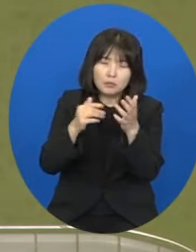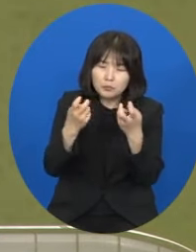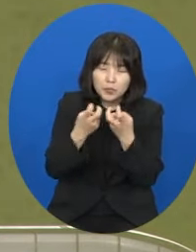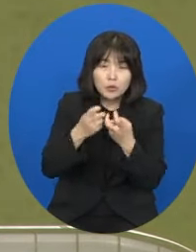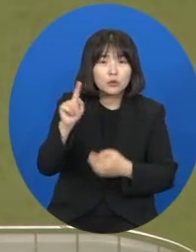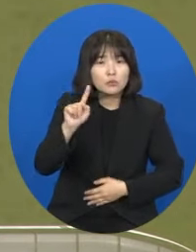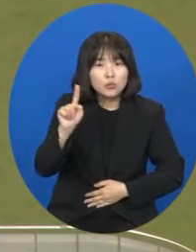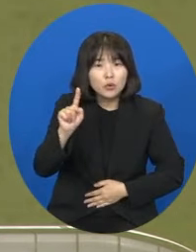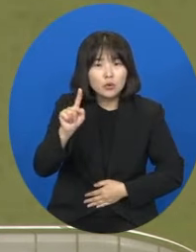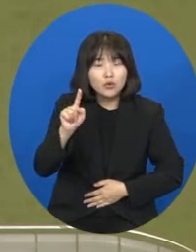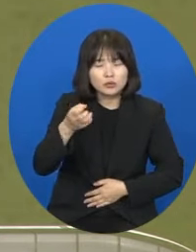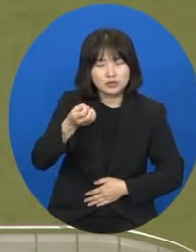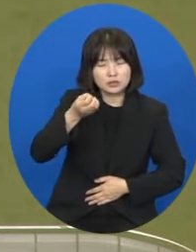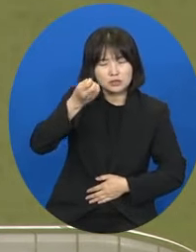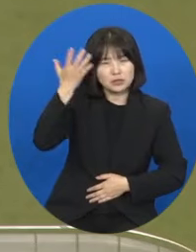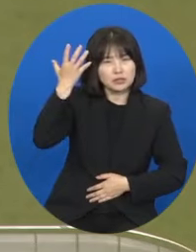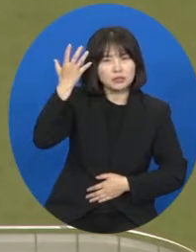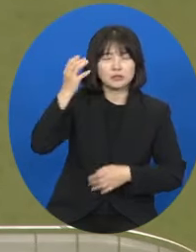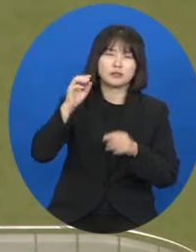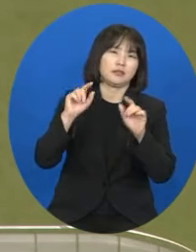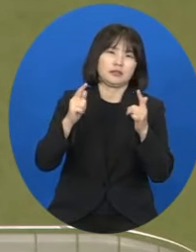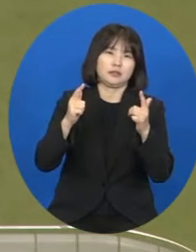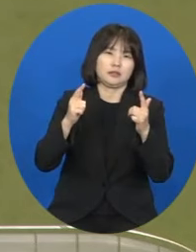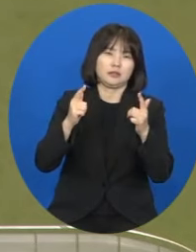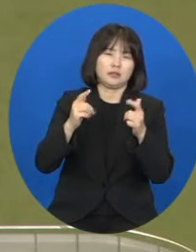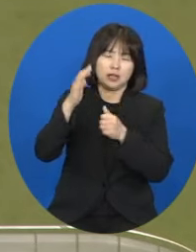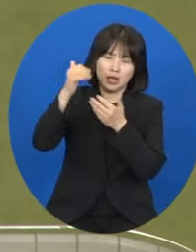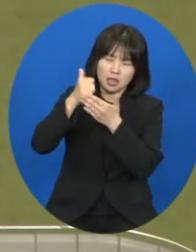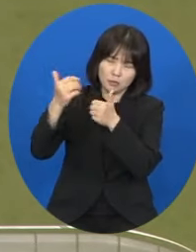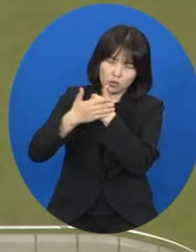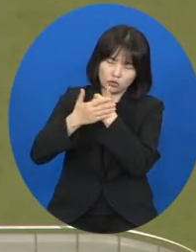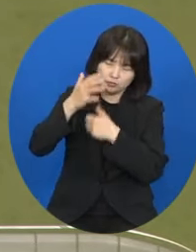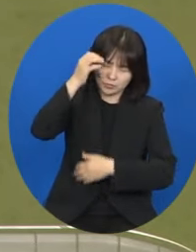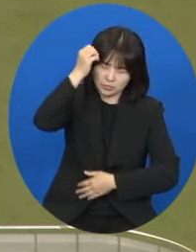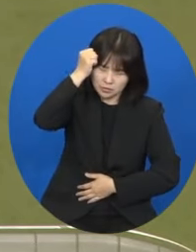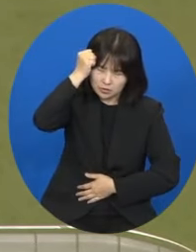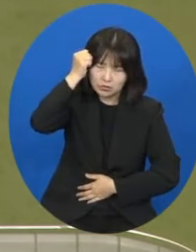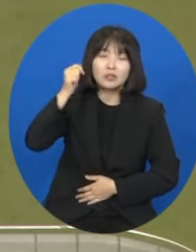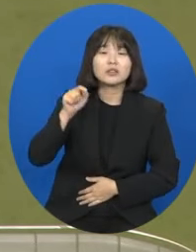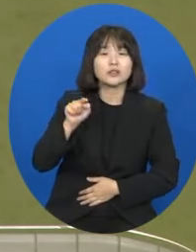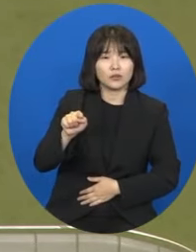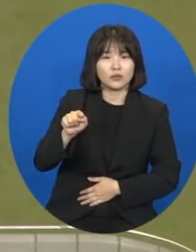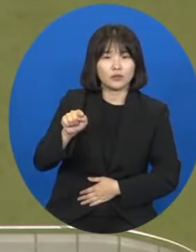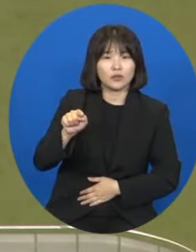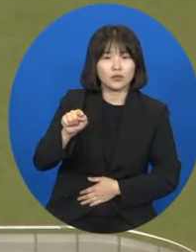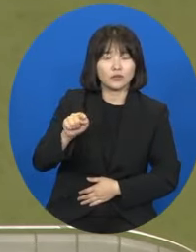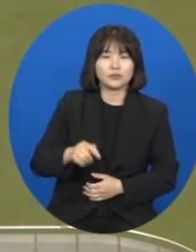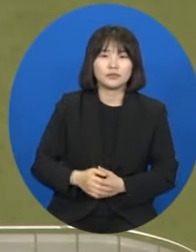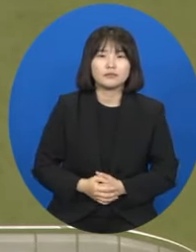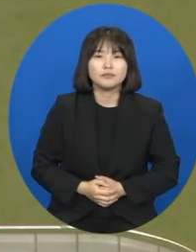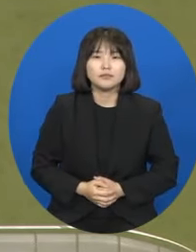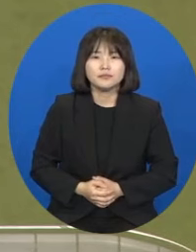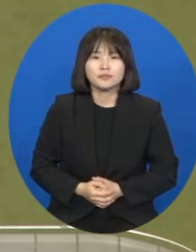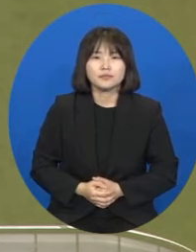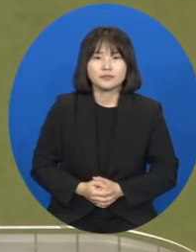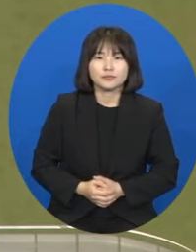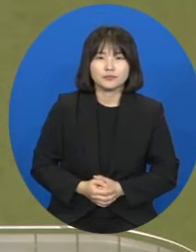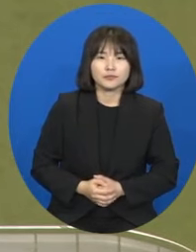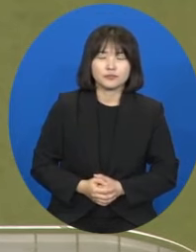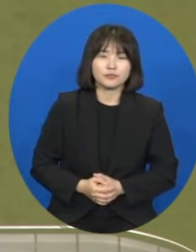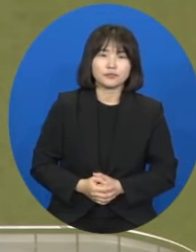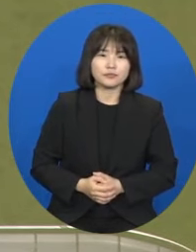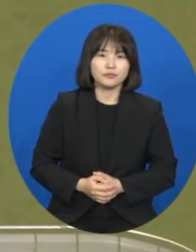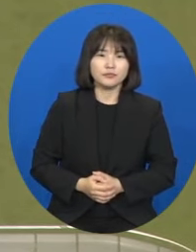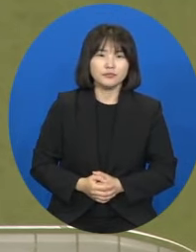아닙니다. 잊지 않은 거예요. 하나님이 도우심을 잊지 않았던 것입니다. 바로 거기에 비결이 있었어요.